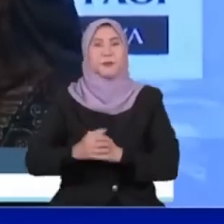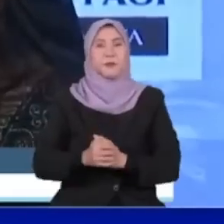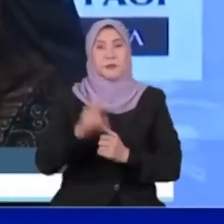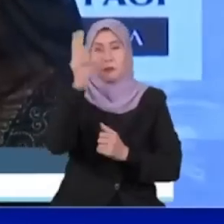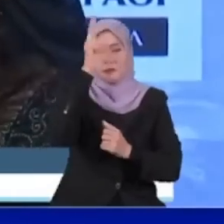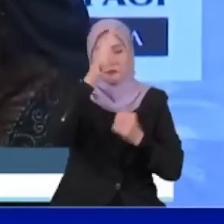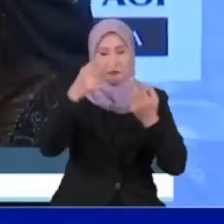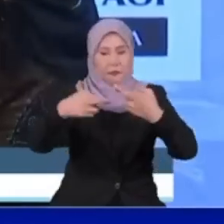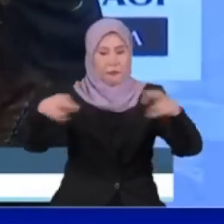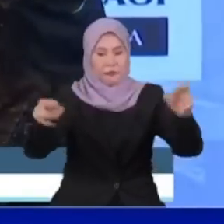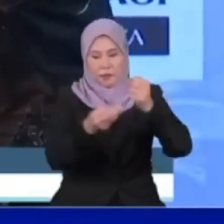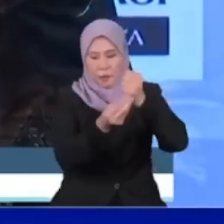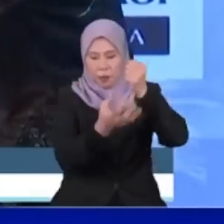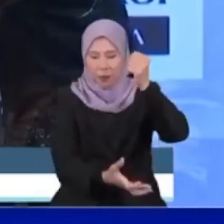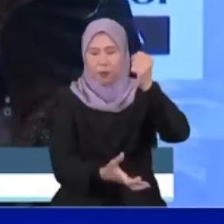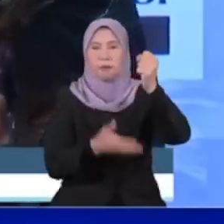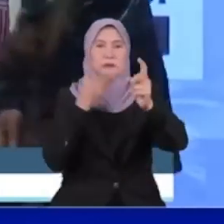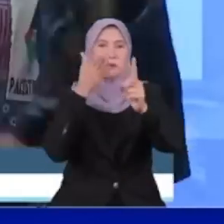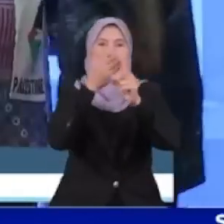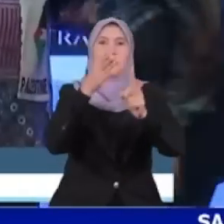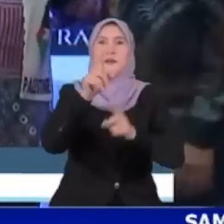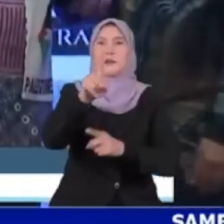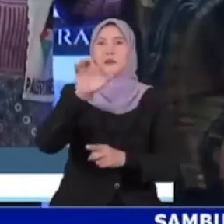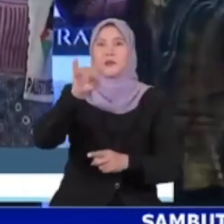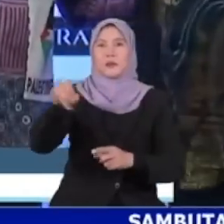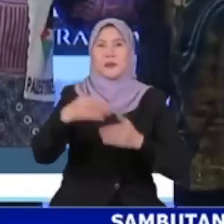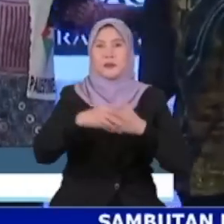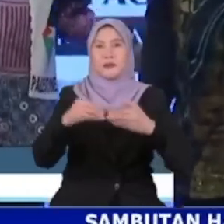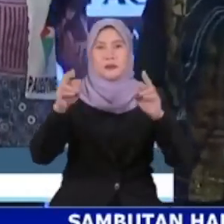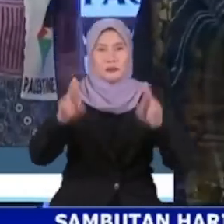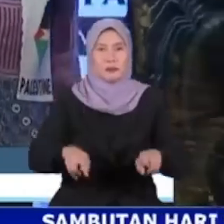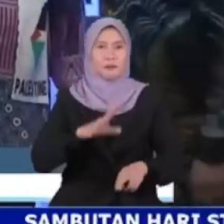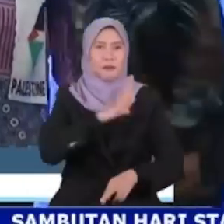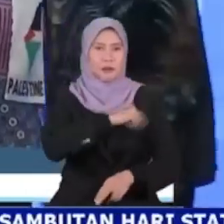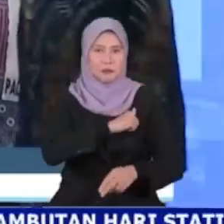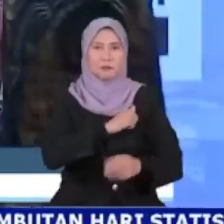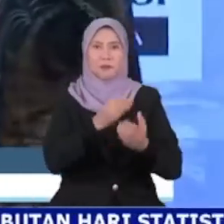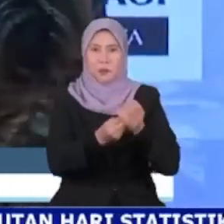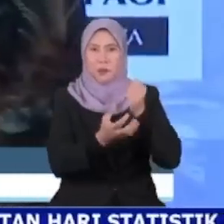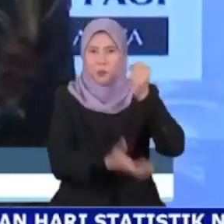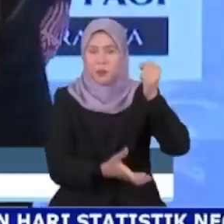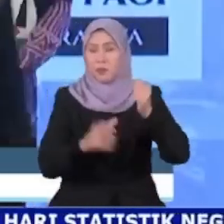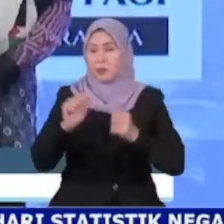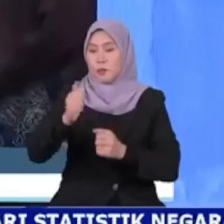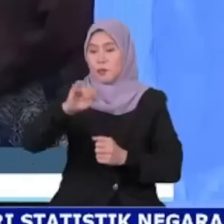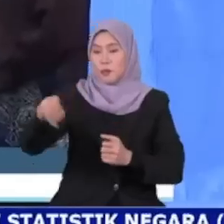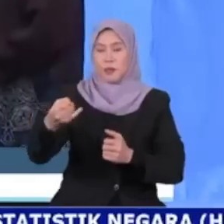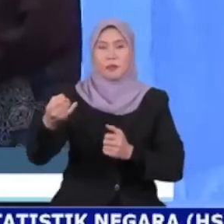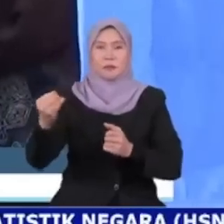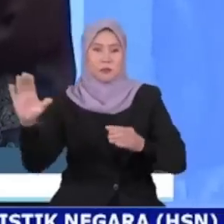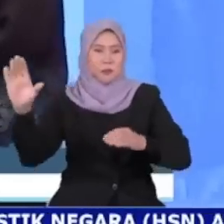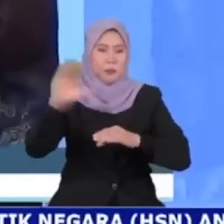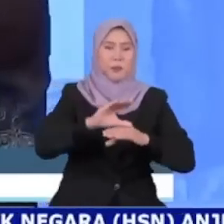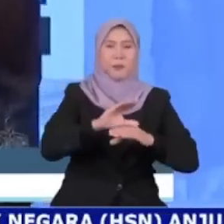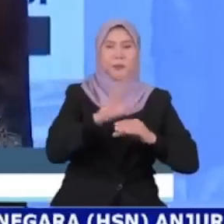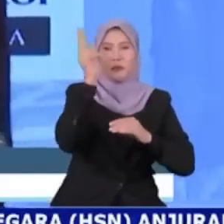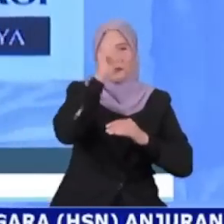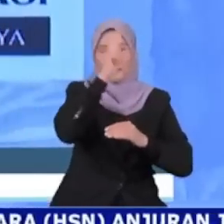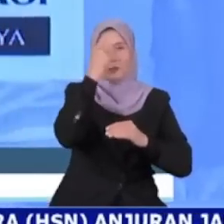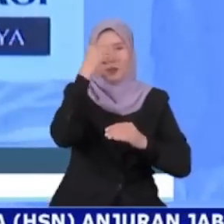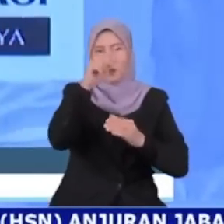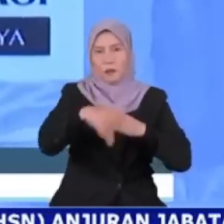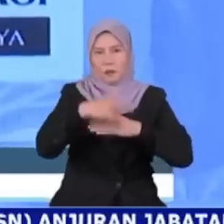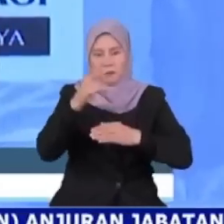kerajaan dalam usaha mencapai dana 100 juta ringgit untuk rakyat Palestin dengan 10 juta ringgit telah disumbang kerajaan sebagai sumbangan